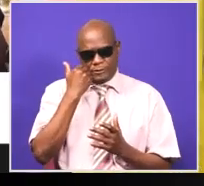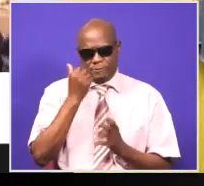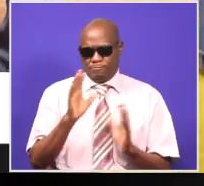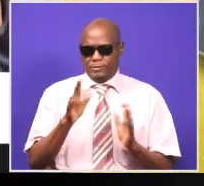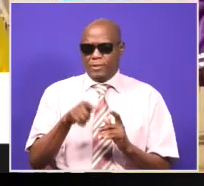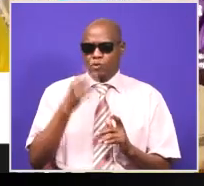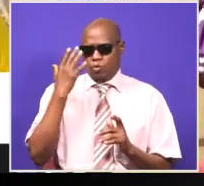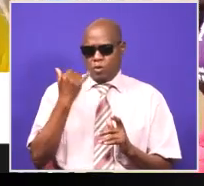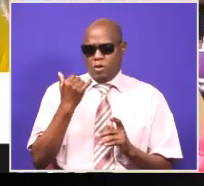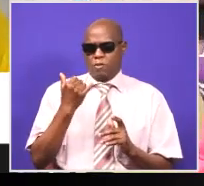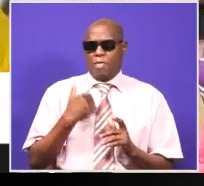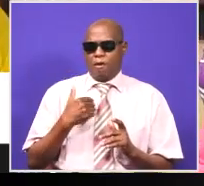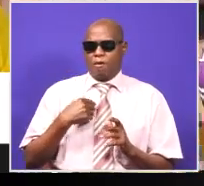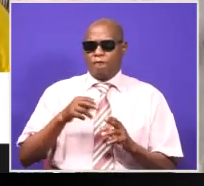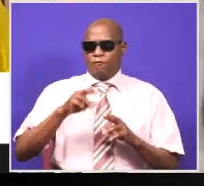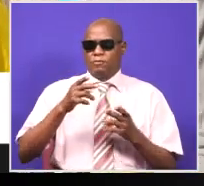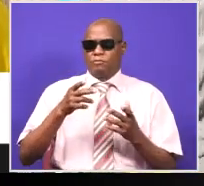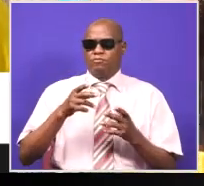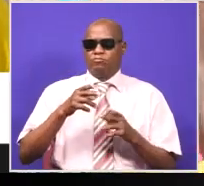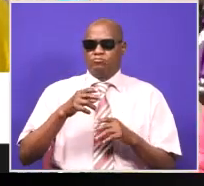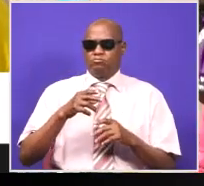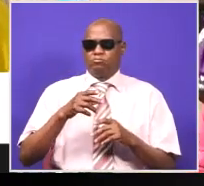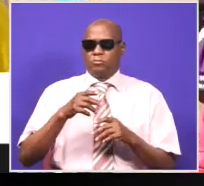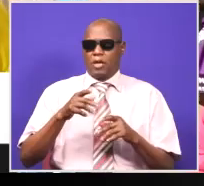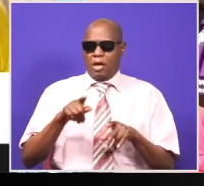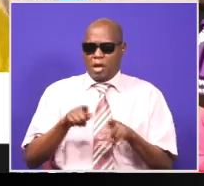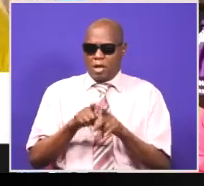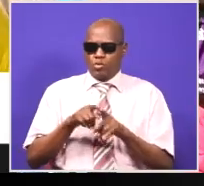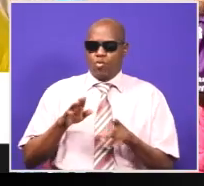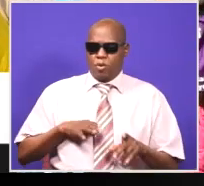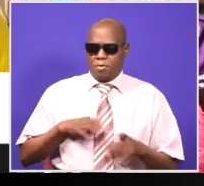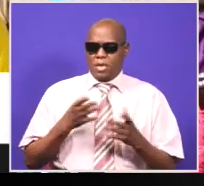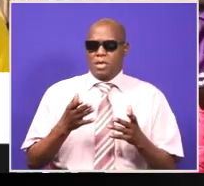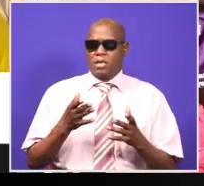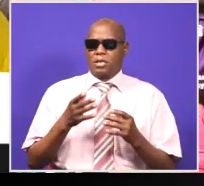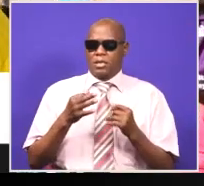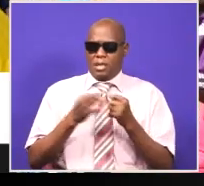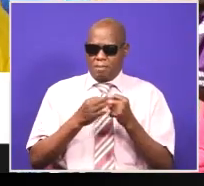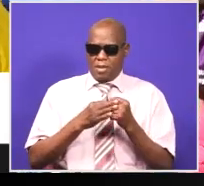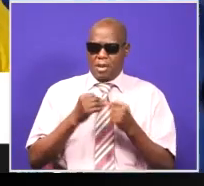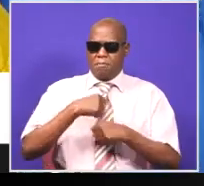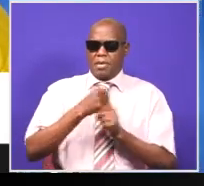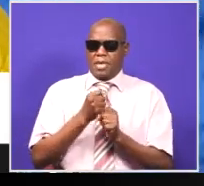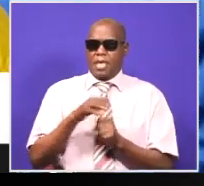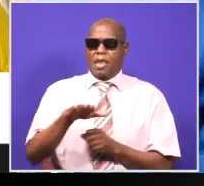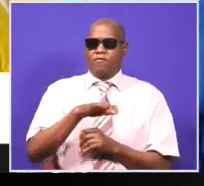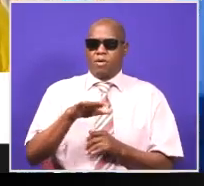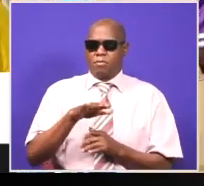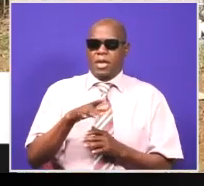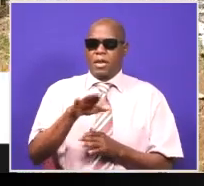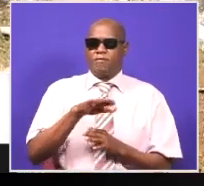ilibidi leo tukae kama wamama wa Kibra Kianda 42 tufanye mambo ya environment.